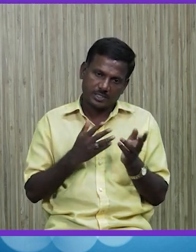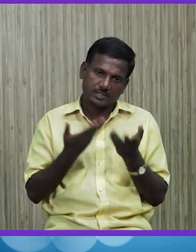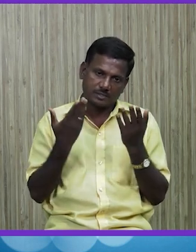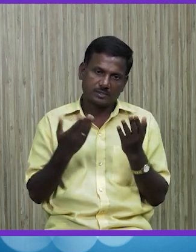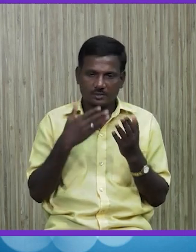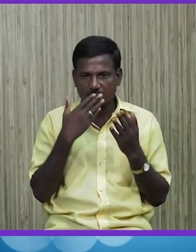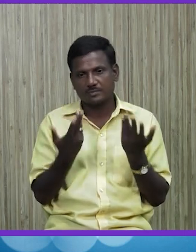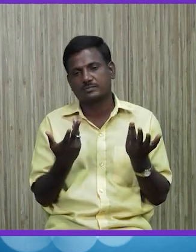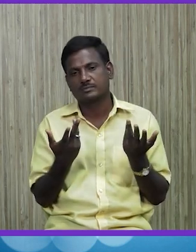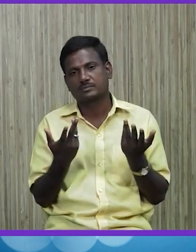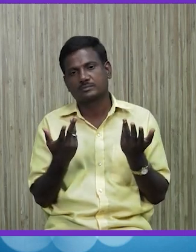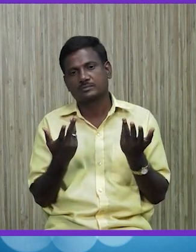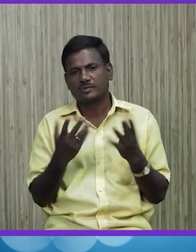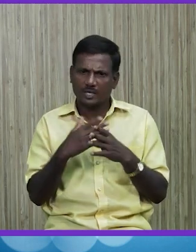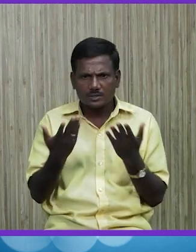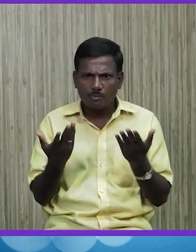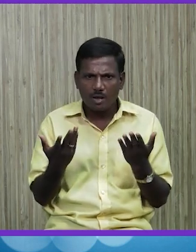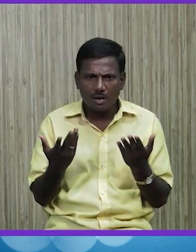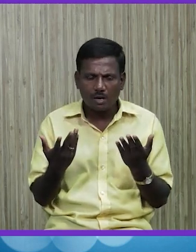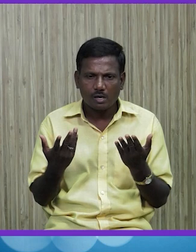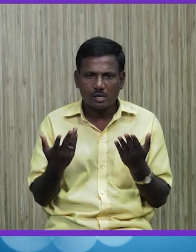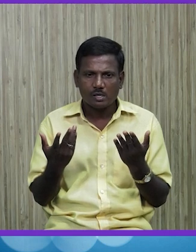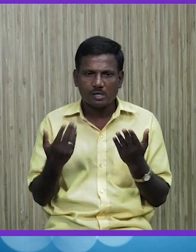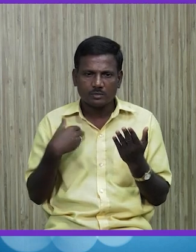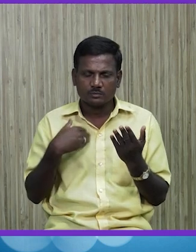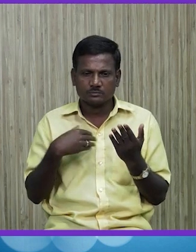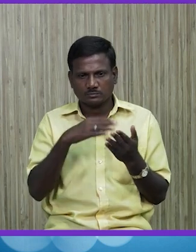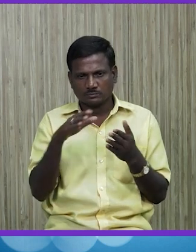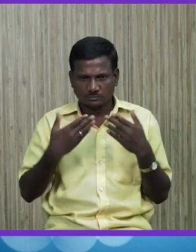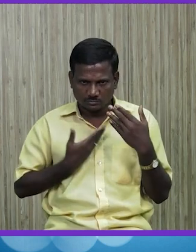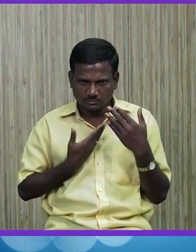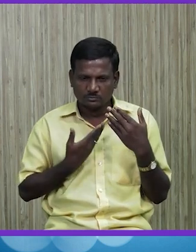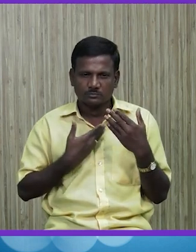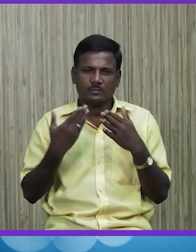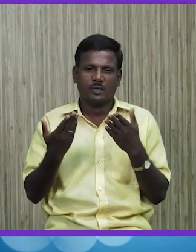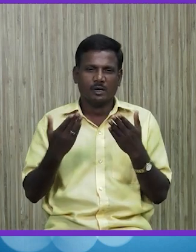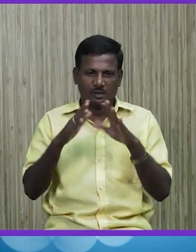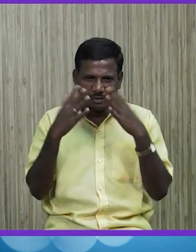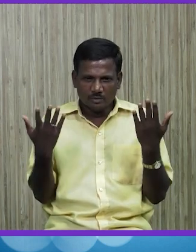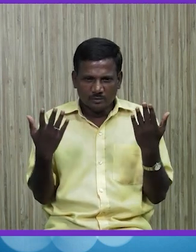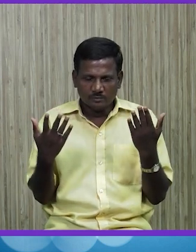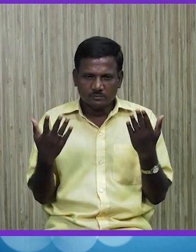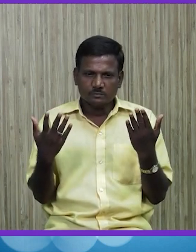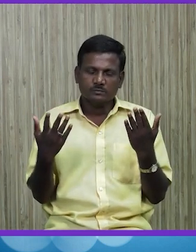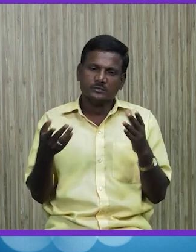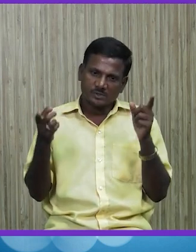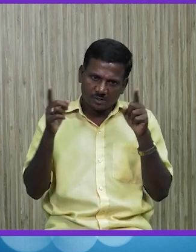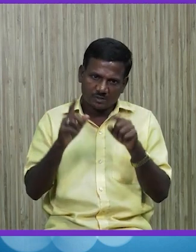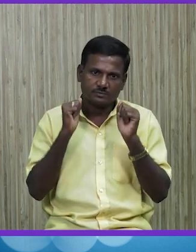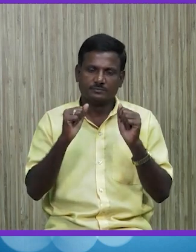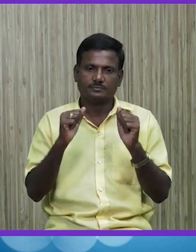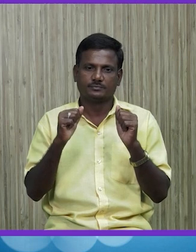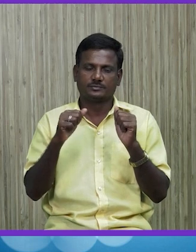செயல் படாது பாகவே